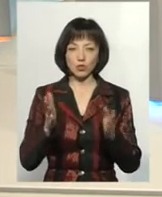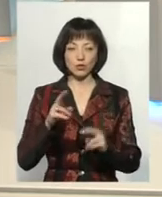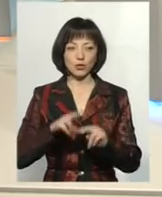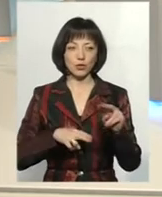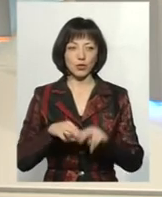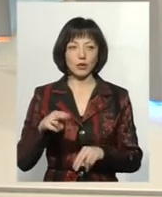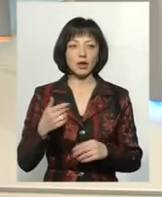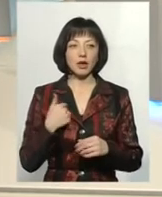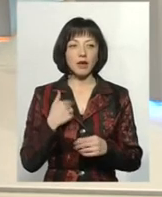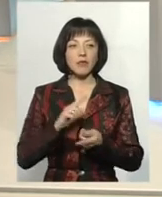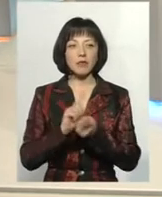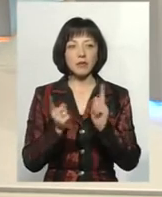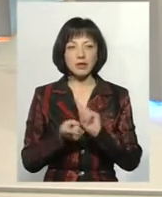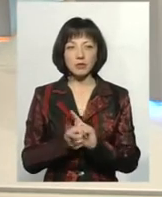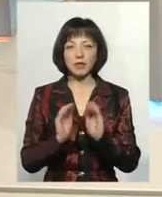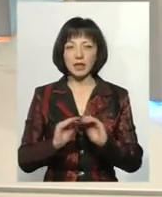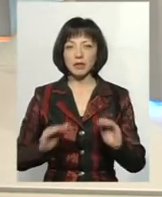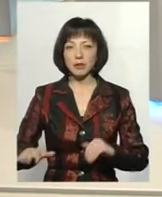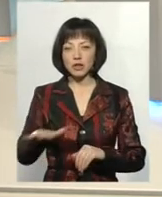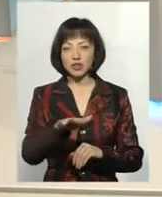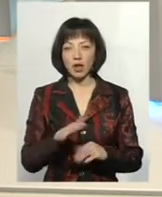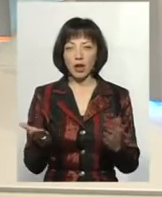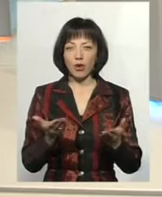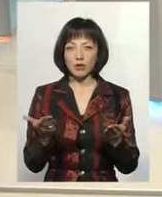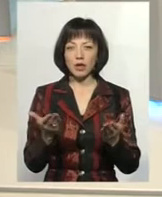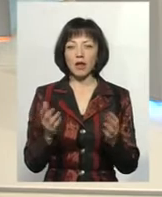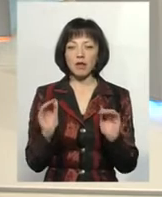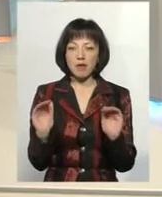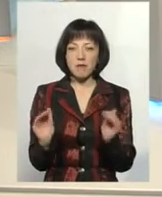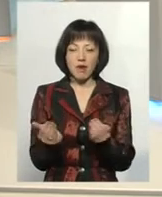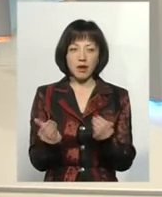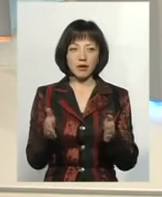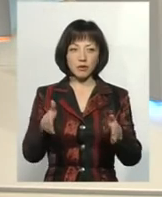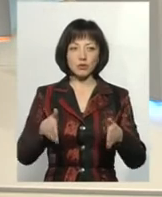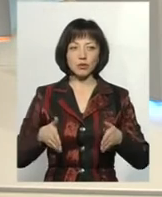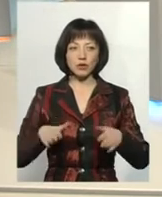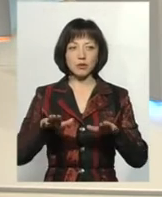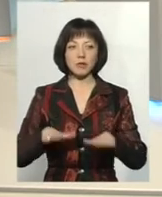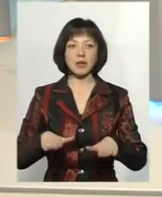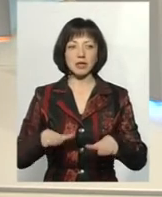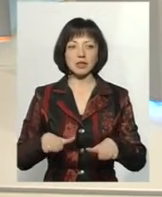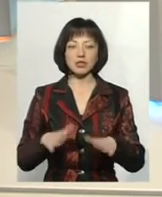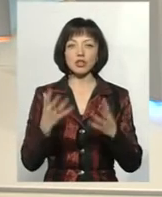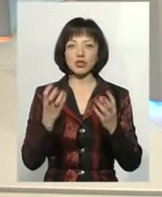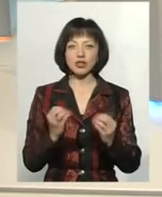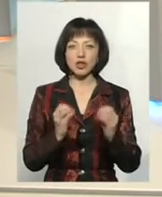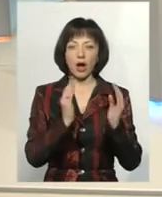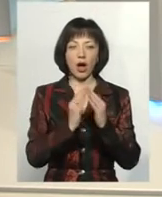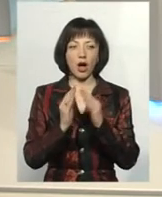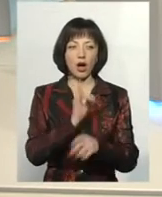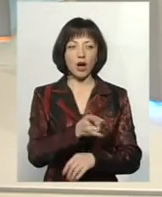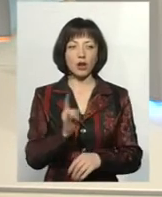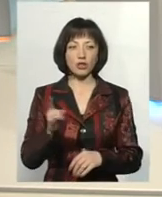строить. И вместо того, чтобы детскую площадку какую-то на маленьком этом кусочке местности, еще гаражи